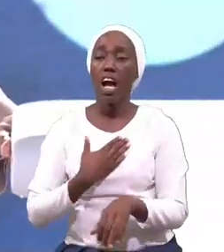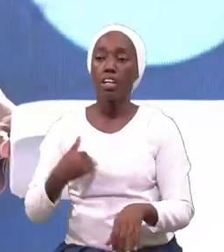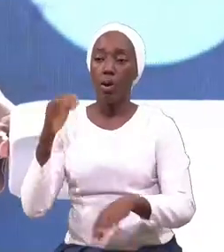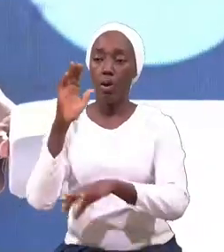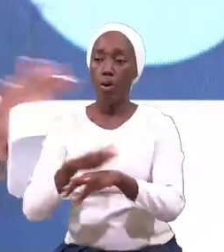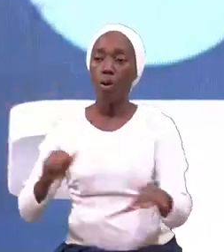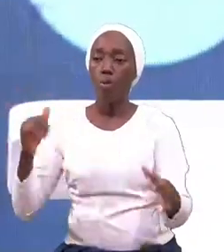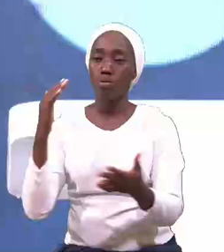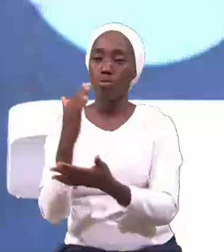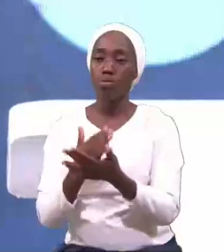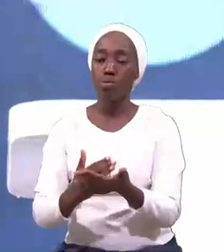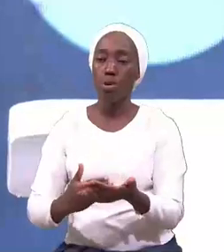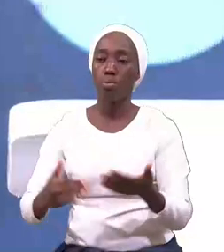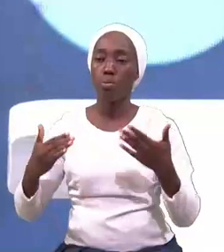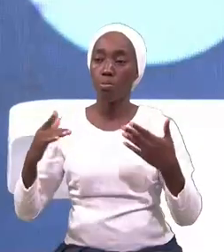appelé quelqu'un